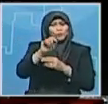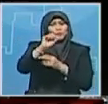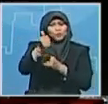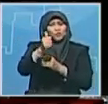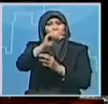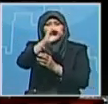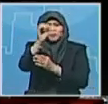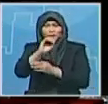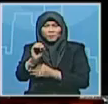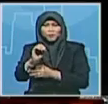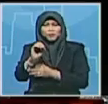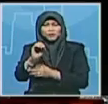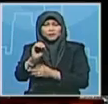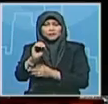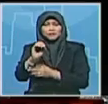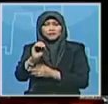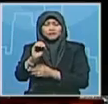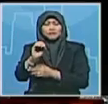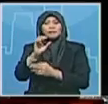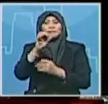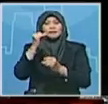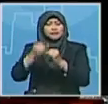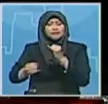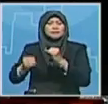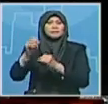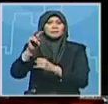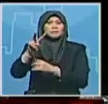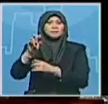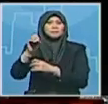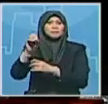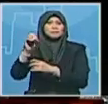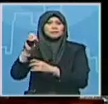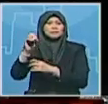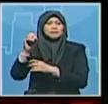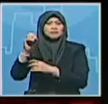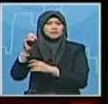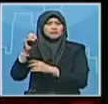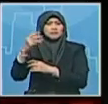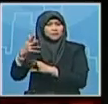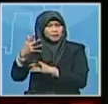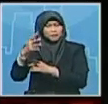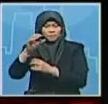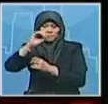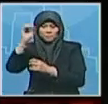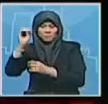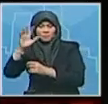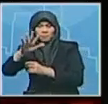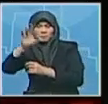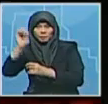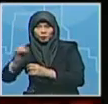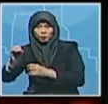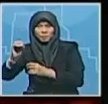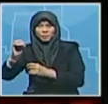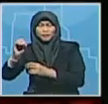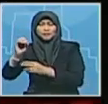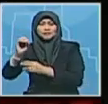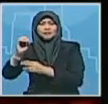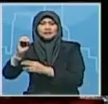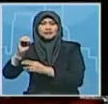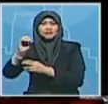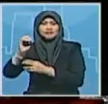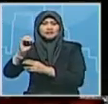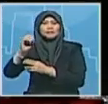tahun. Dan akhirnya dalam tahun 2011, 5% juga turun lagi dalam